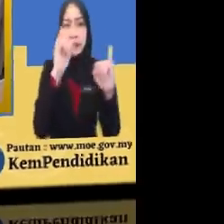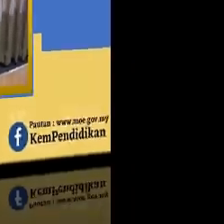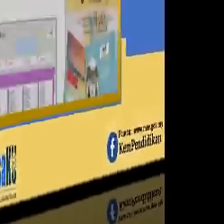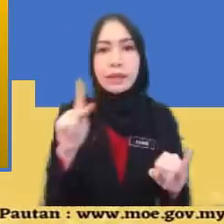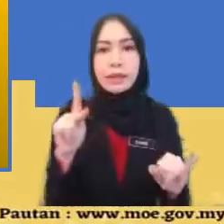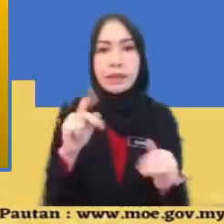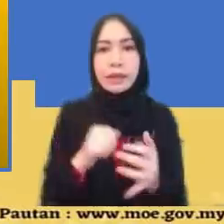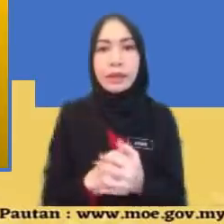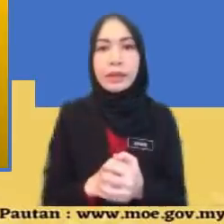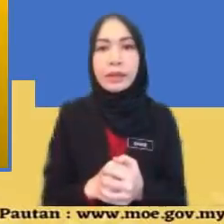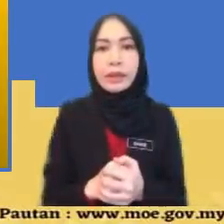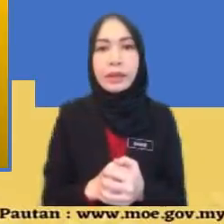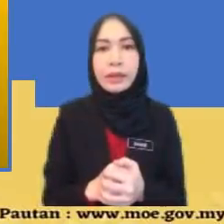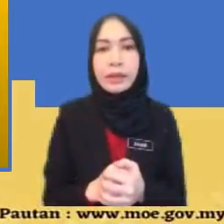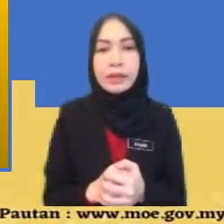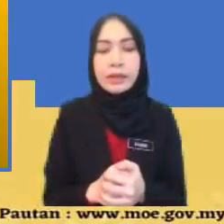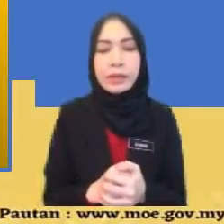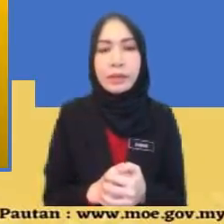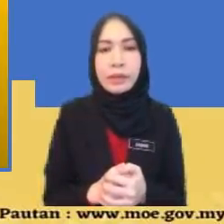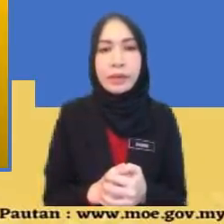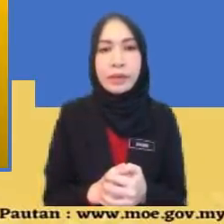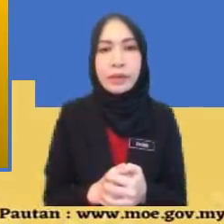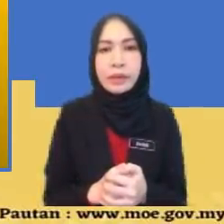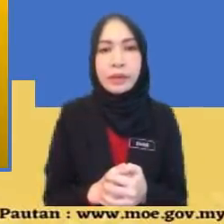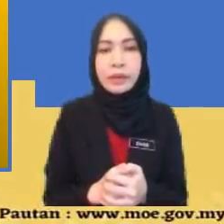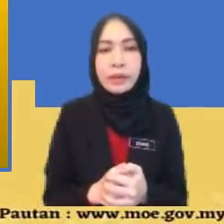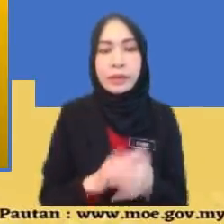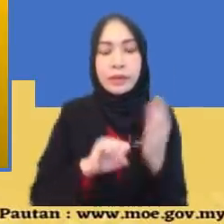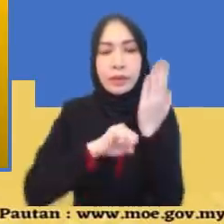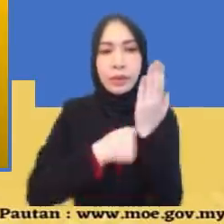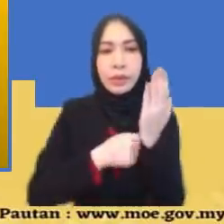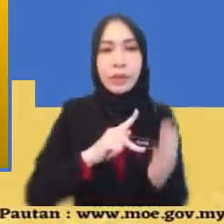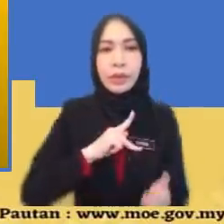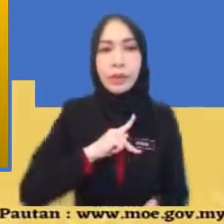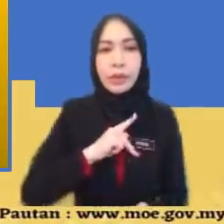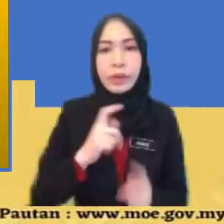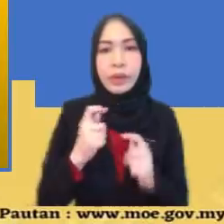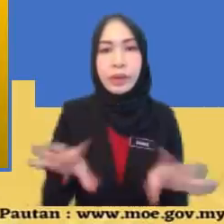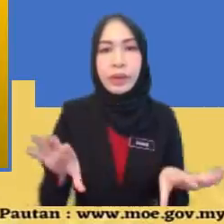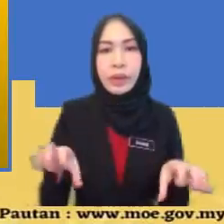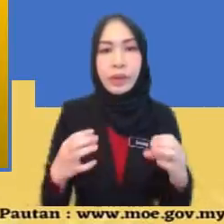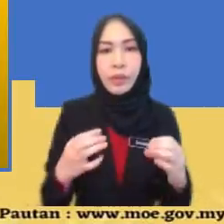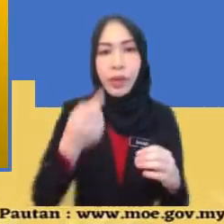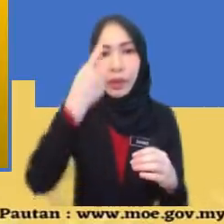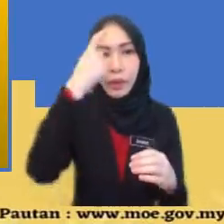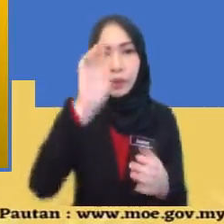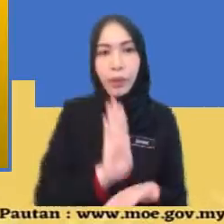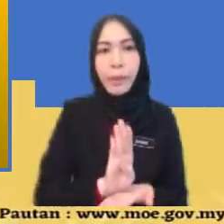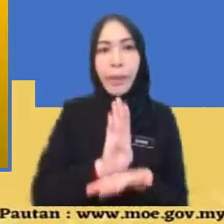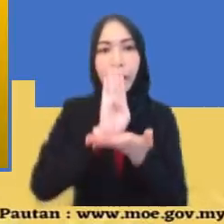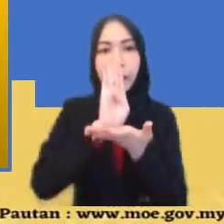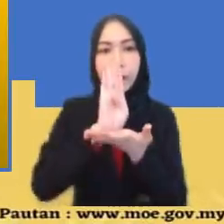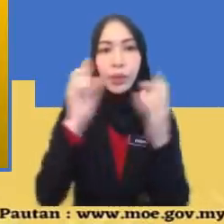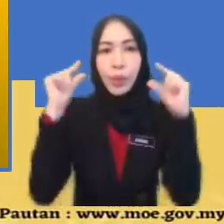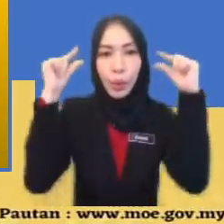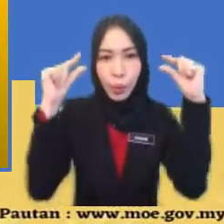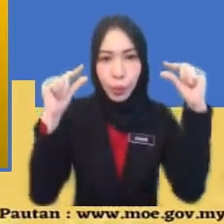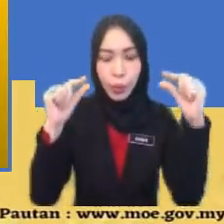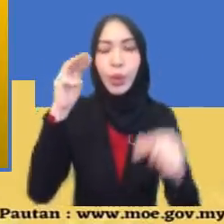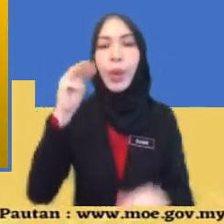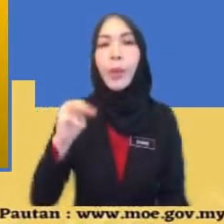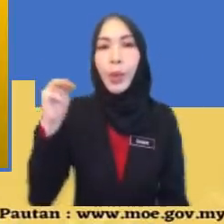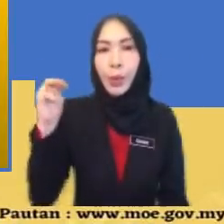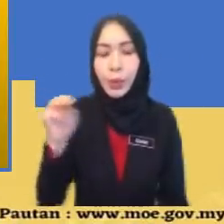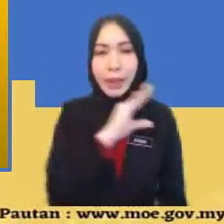untuk kegunaan guru murid dan ibu baper level Mini mengandungi pelbagai rebahan sokongan